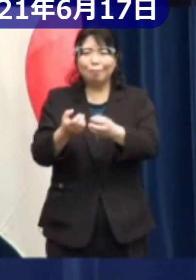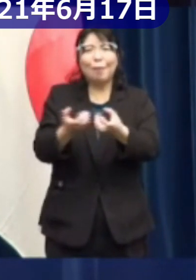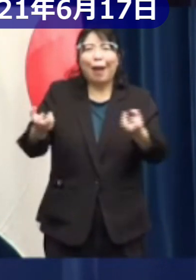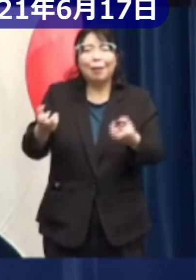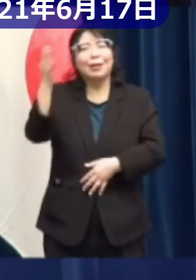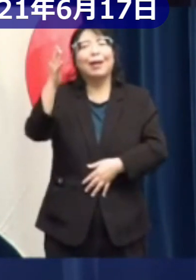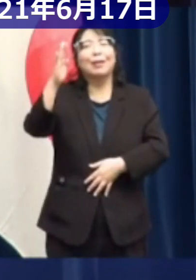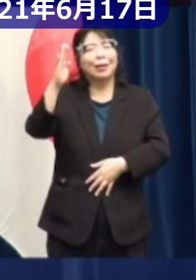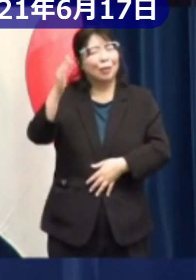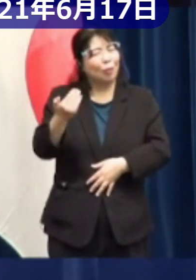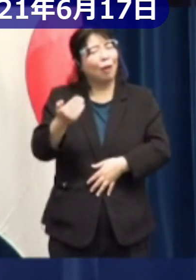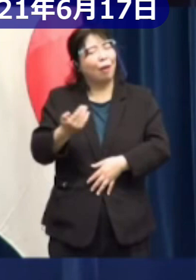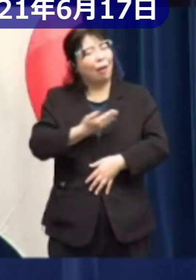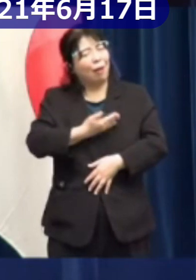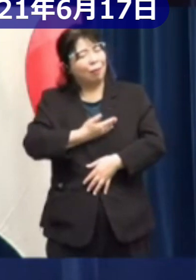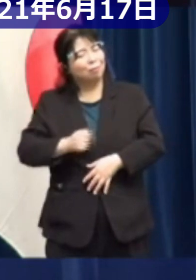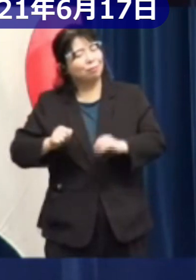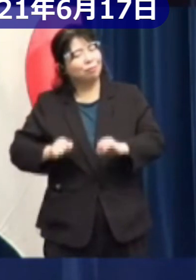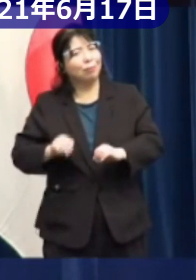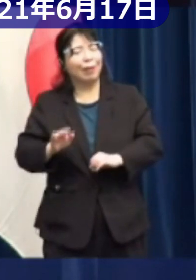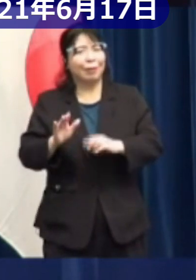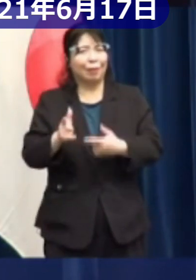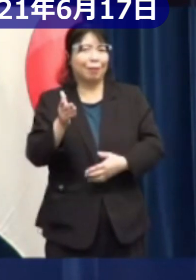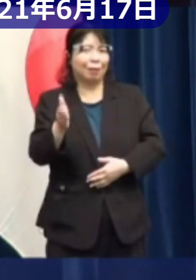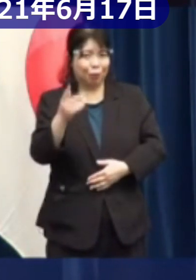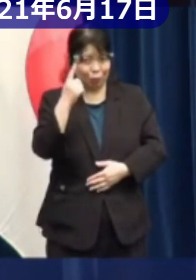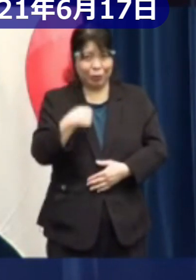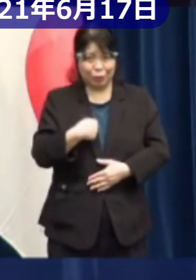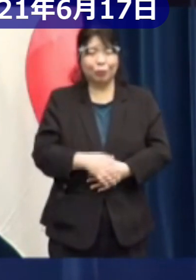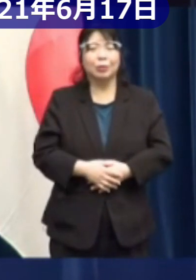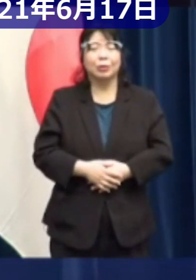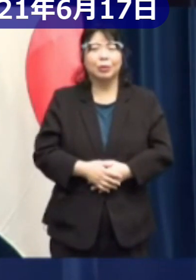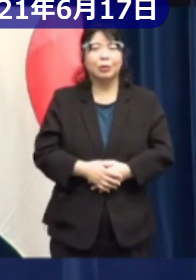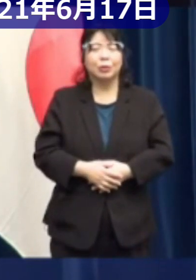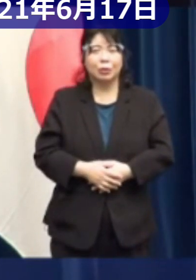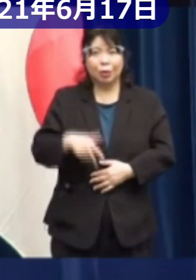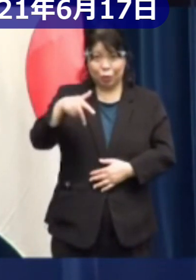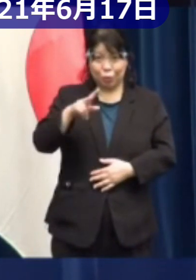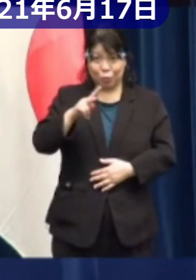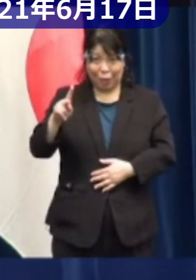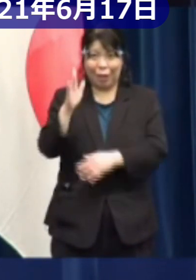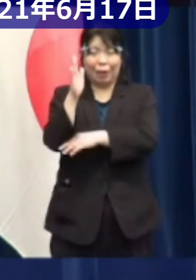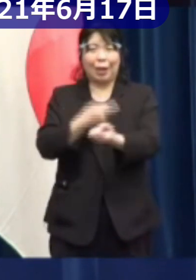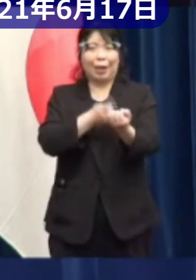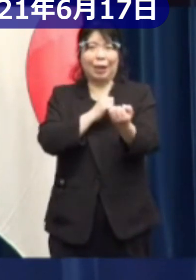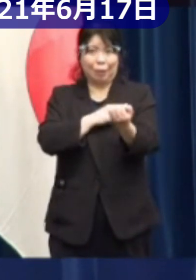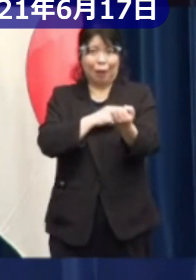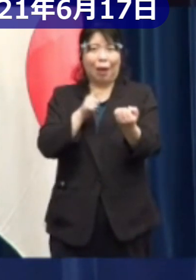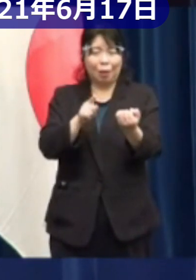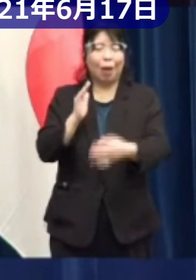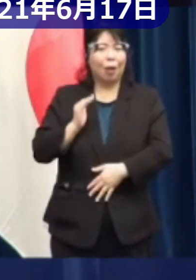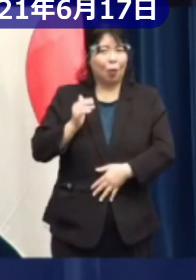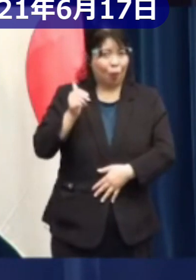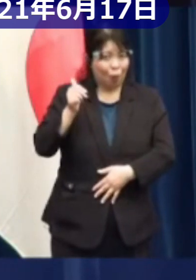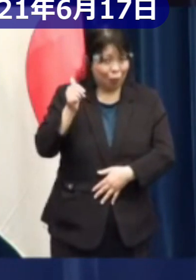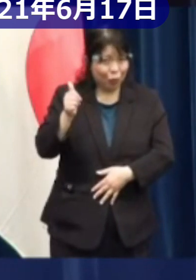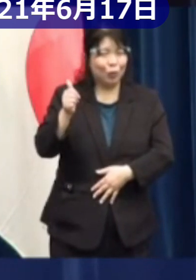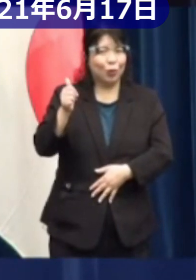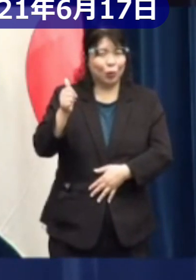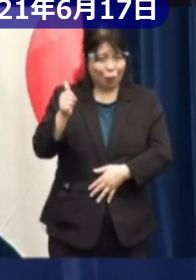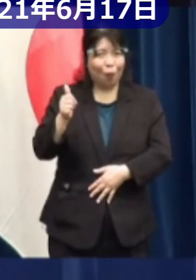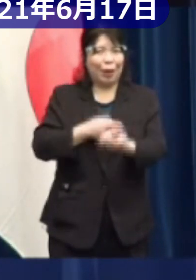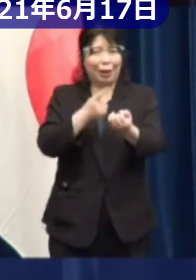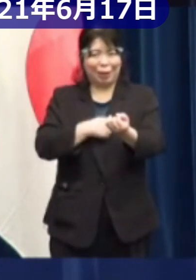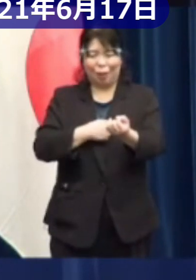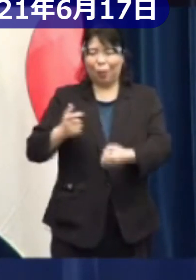のかというふうに思います。総理、菅政権は今国会で自由と地位規制法に見られるように総理の権限を異常なまでに強化